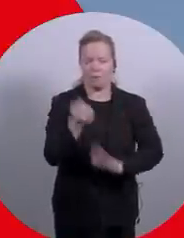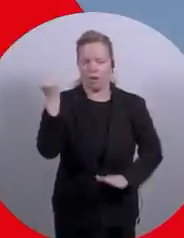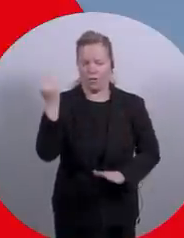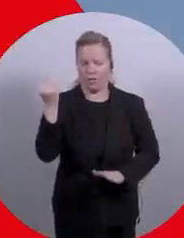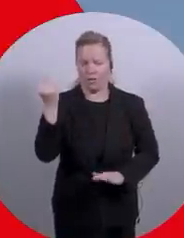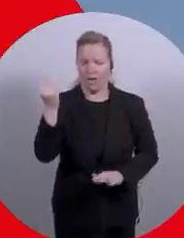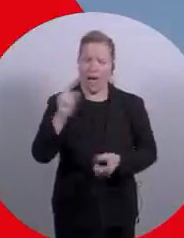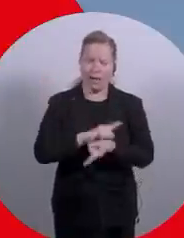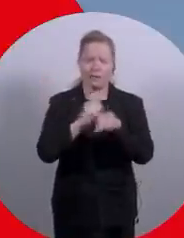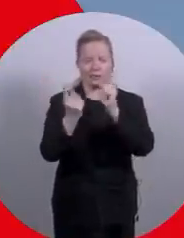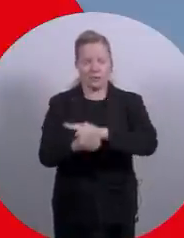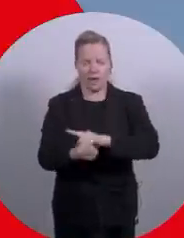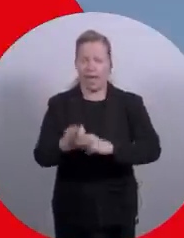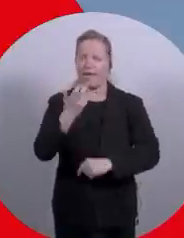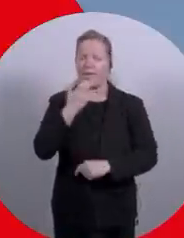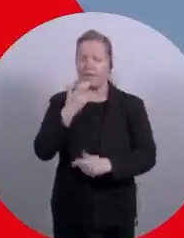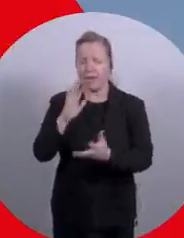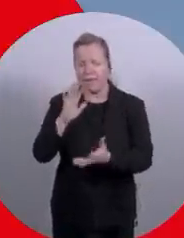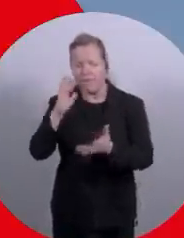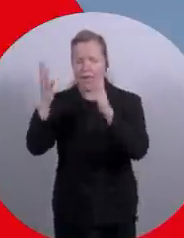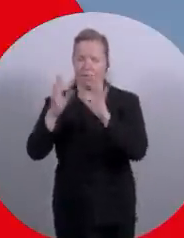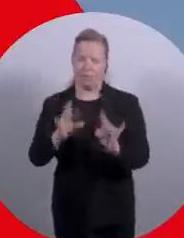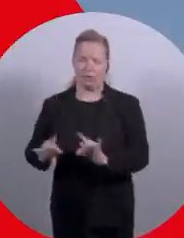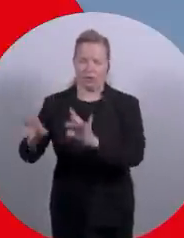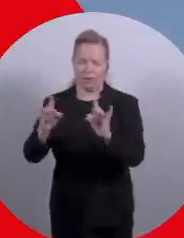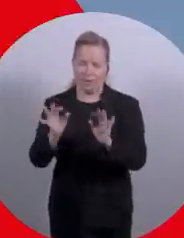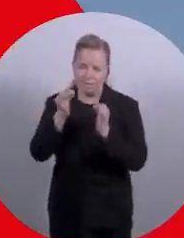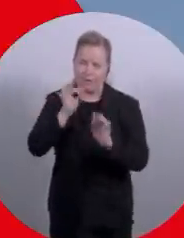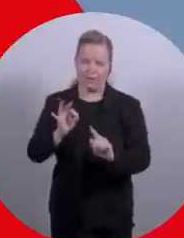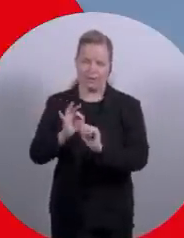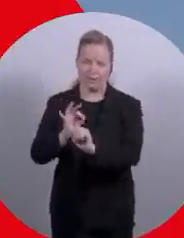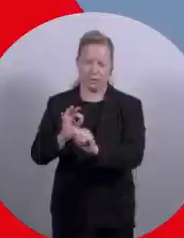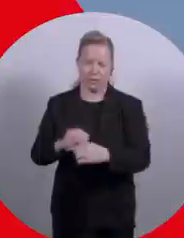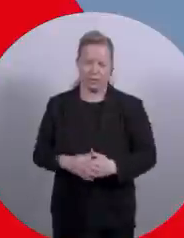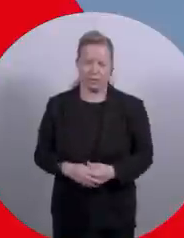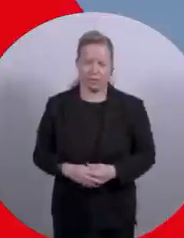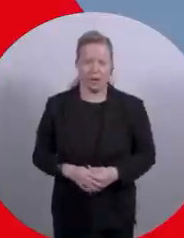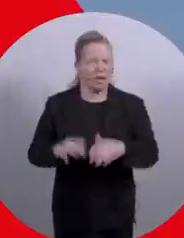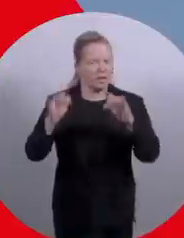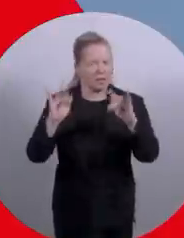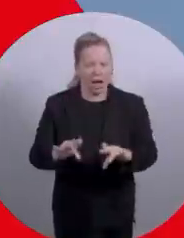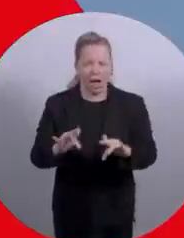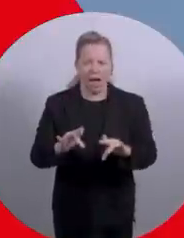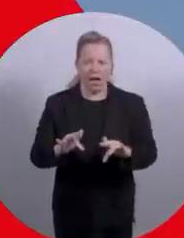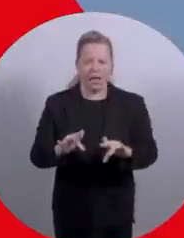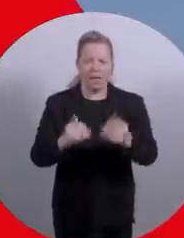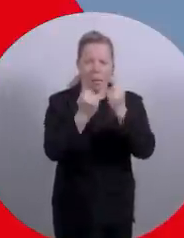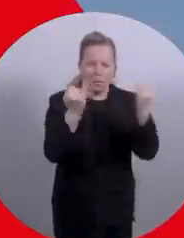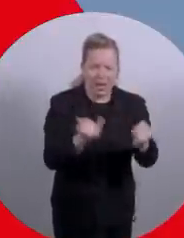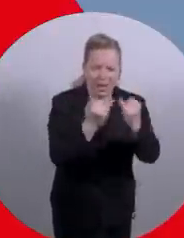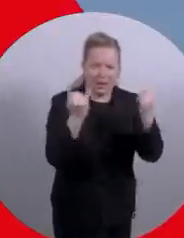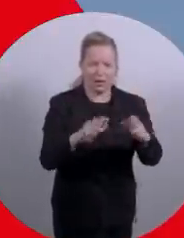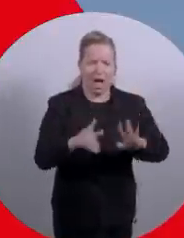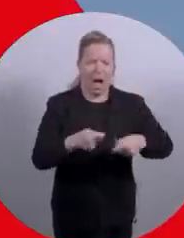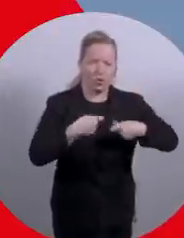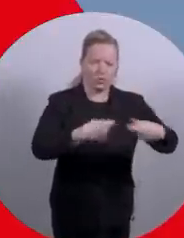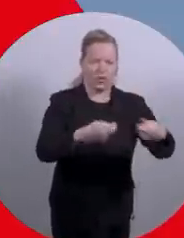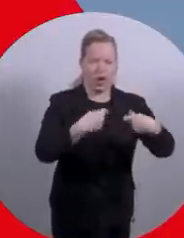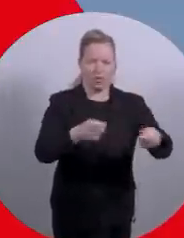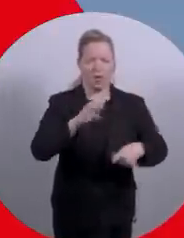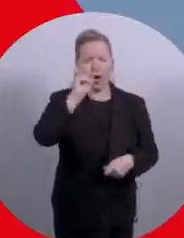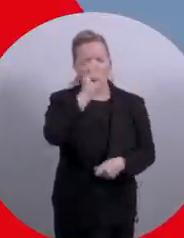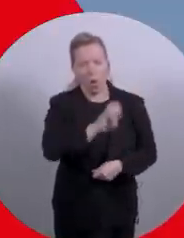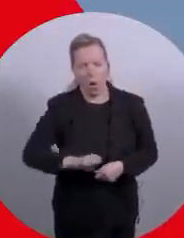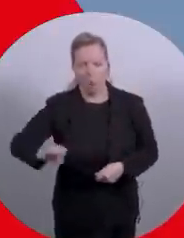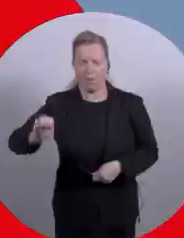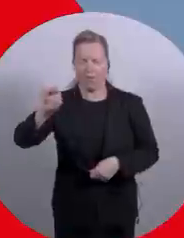statt dass wir uns mit der Energiewende beschäft wir haben einen Ausverkauf bei Immobilien der europaweit